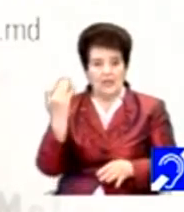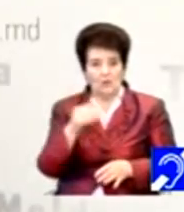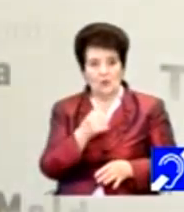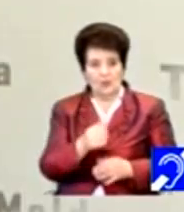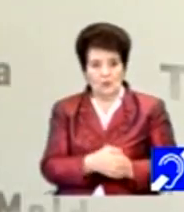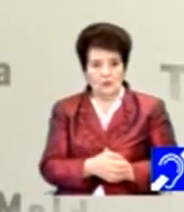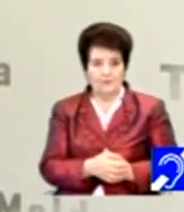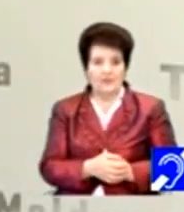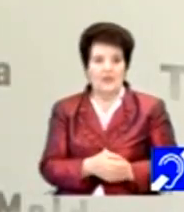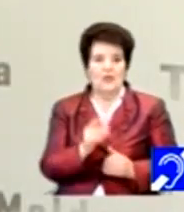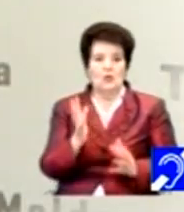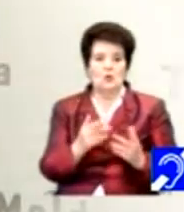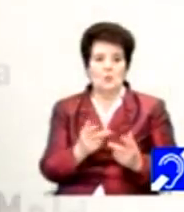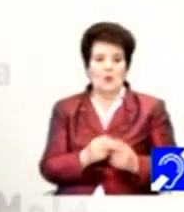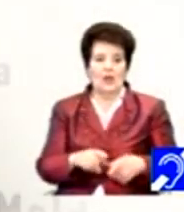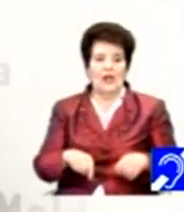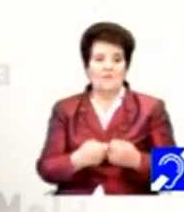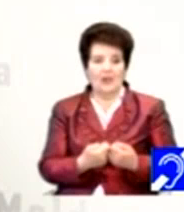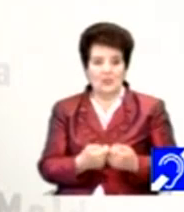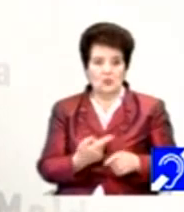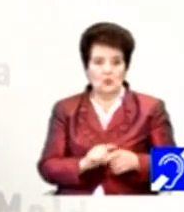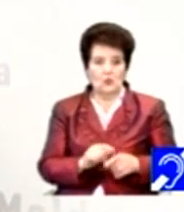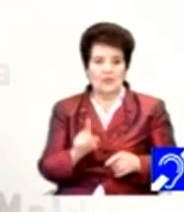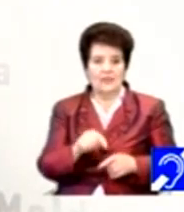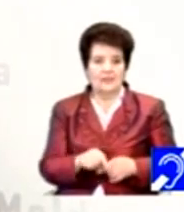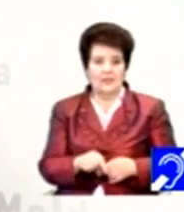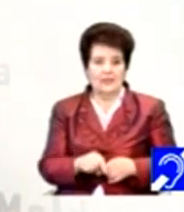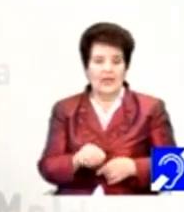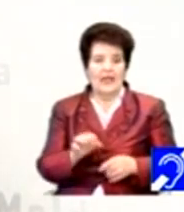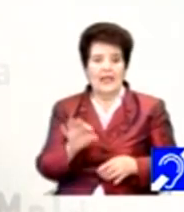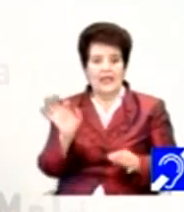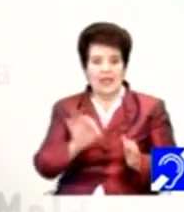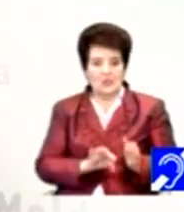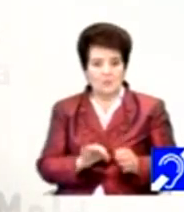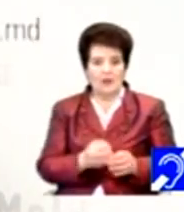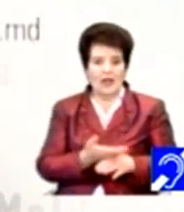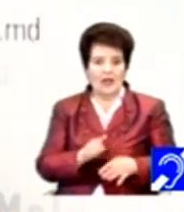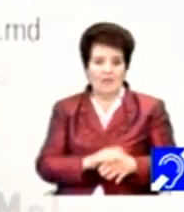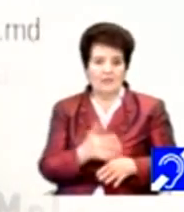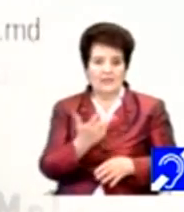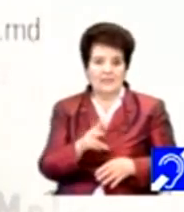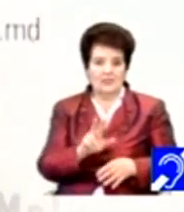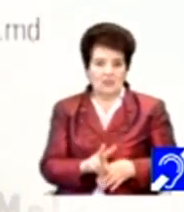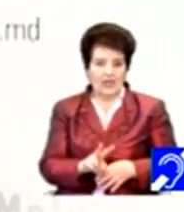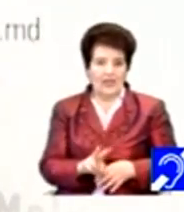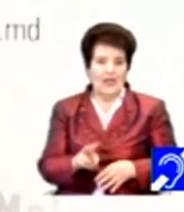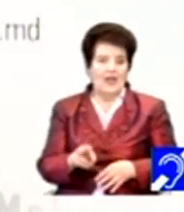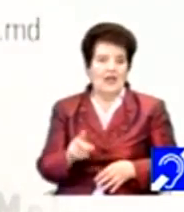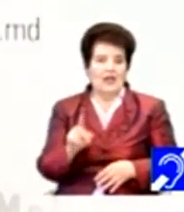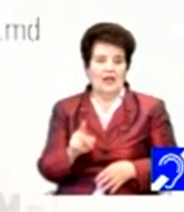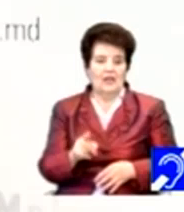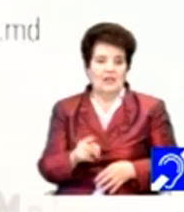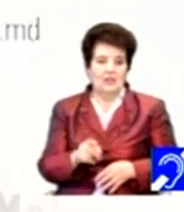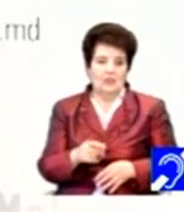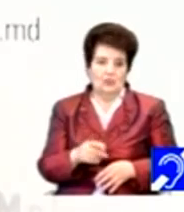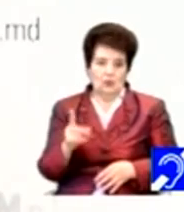anului precedent. Numărul infracțiunilor din categoria celor excepțional de grave s-a diminuat cu 33%, celor deosebit de